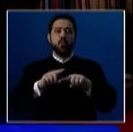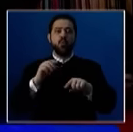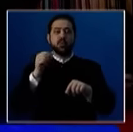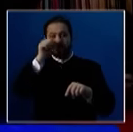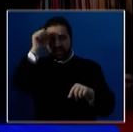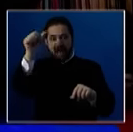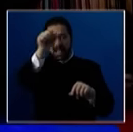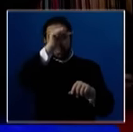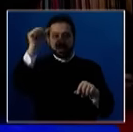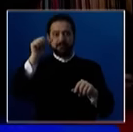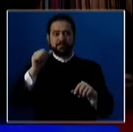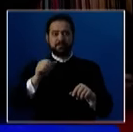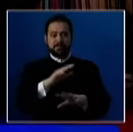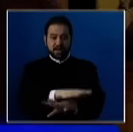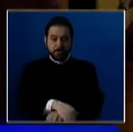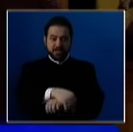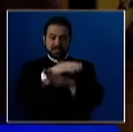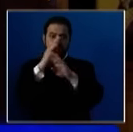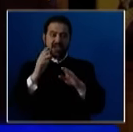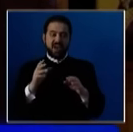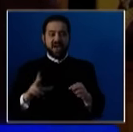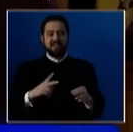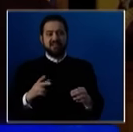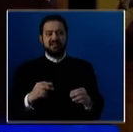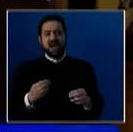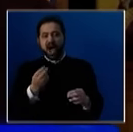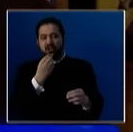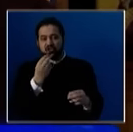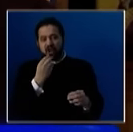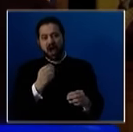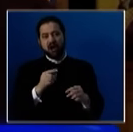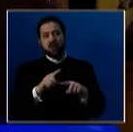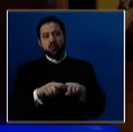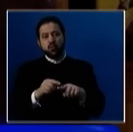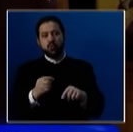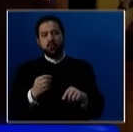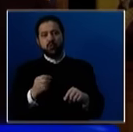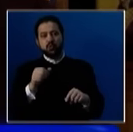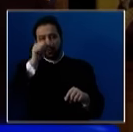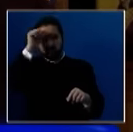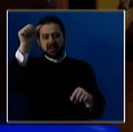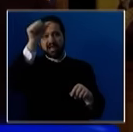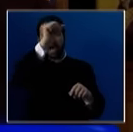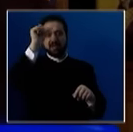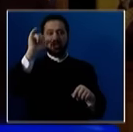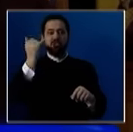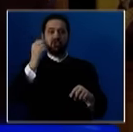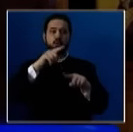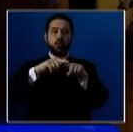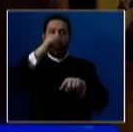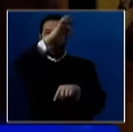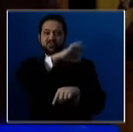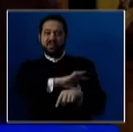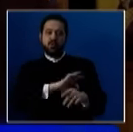în felul ăsta. A ședea în casa tatălui, a cina cu tatăl și cu fiul împreună.